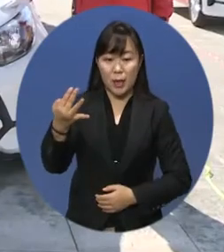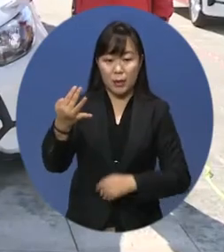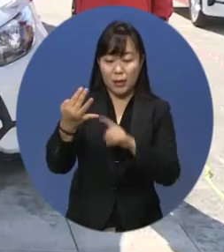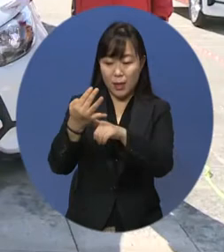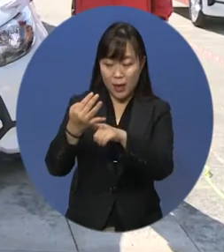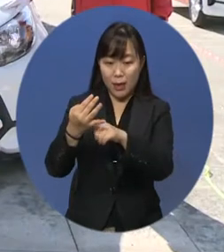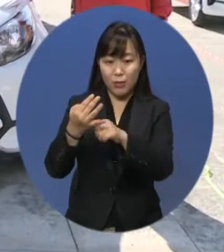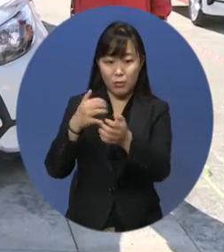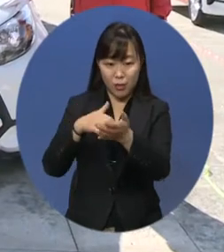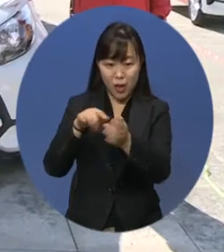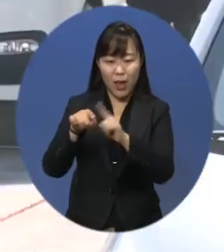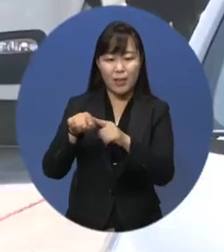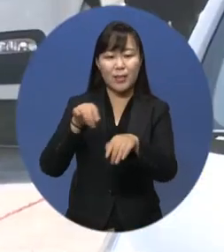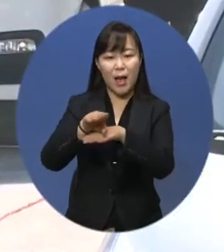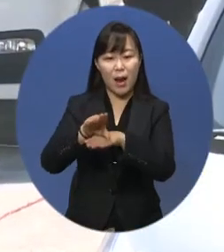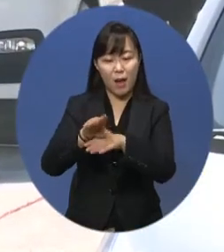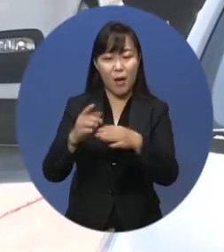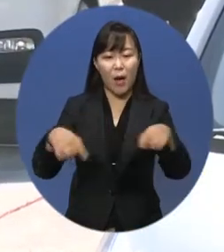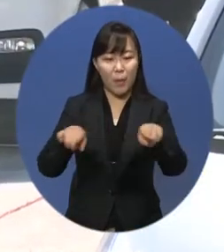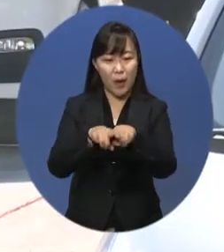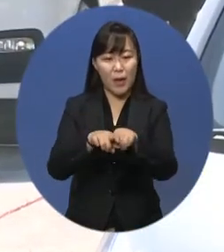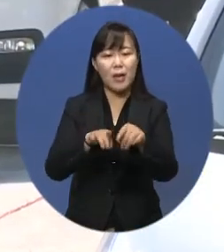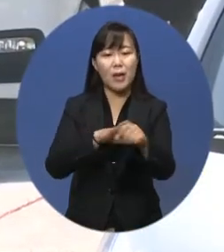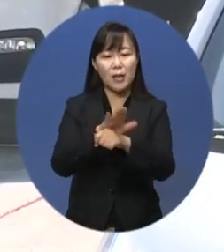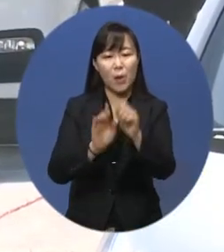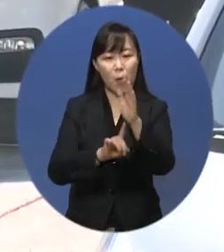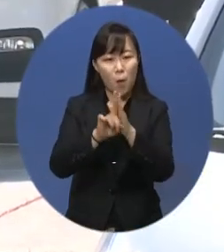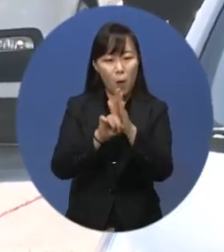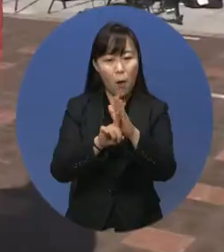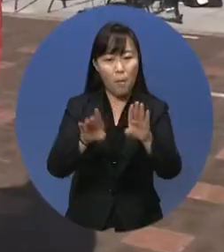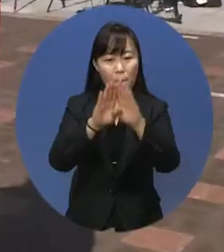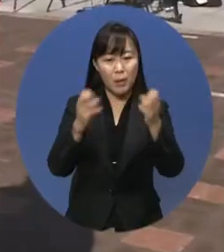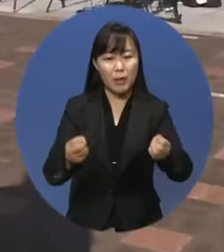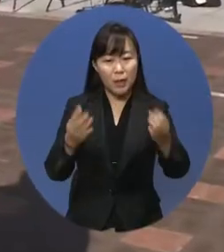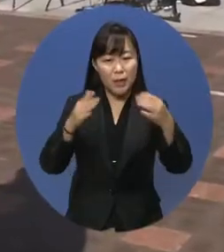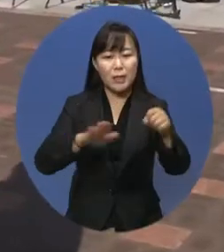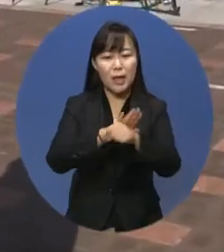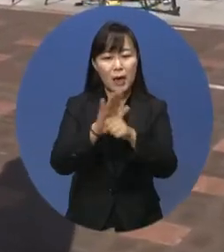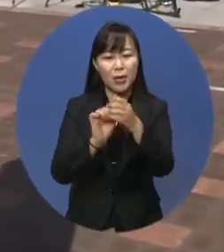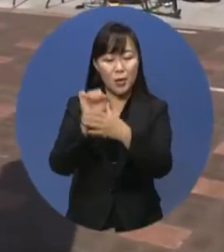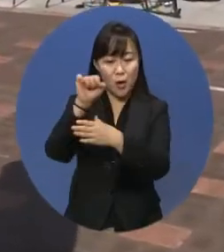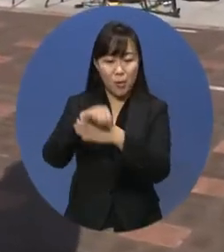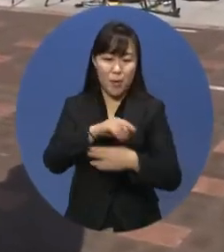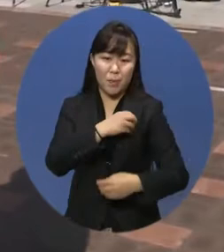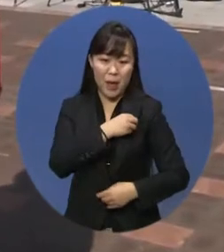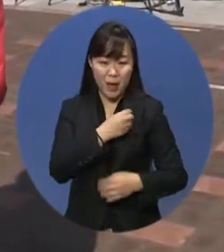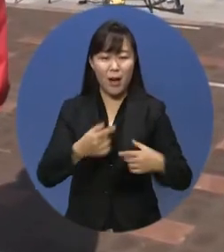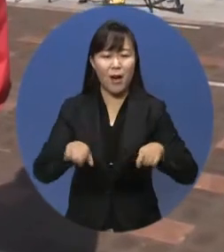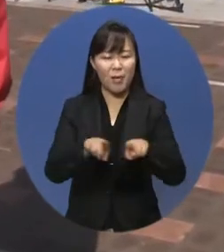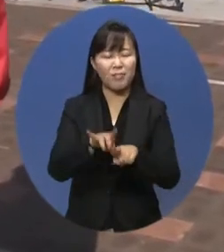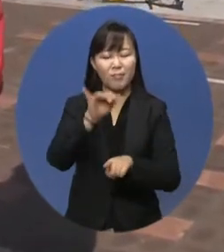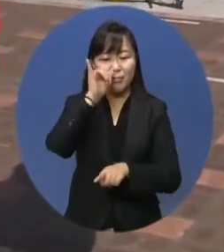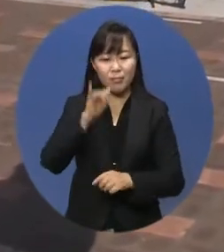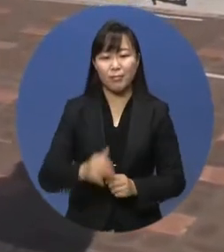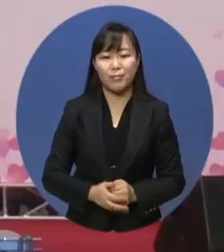차량 전달식과 함께 사랑의 온도탑 제막식과 사랑의 열매 달기 퍼포먼스도